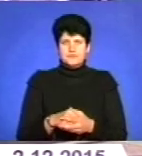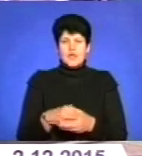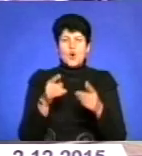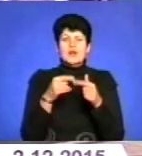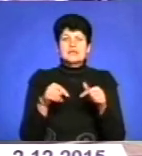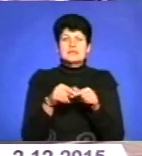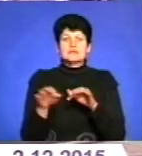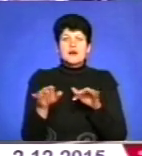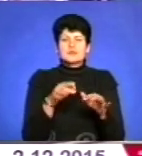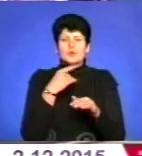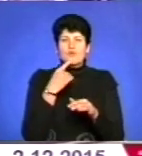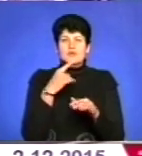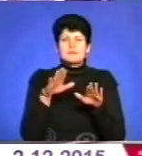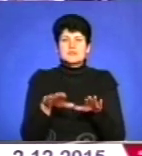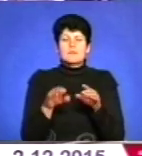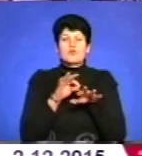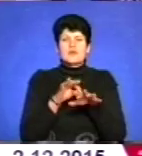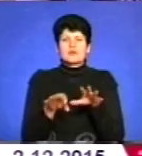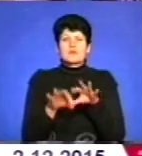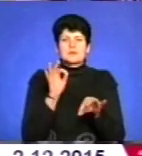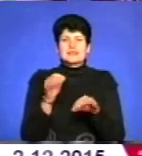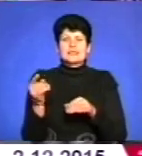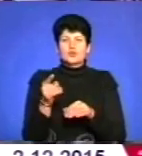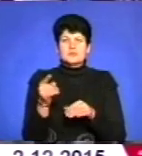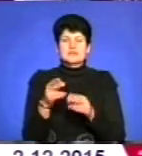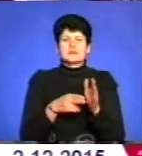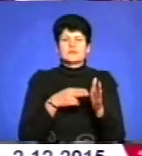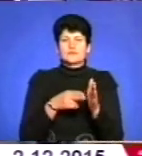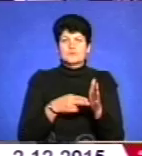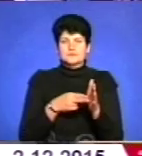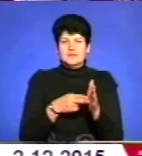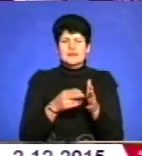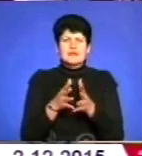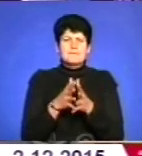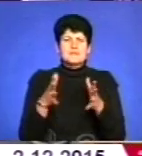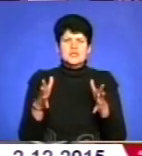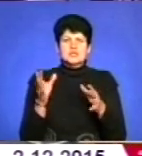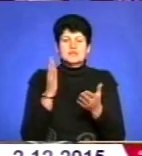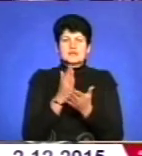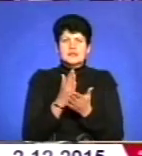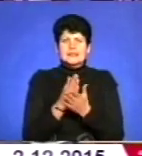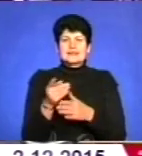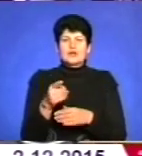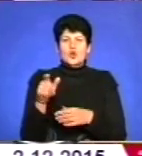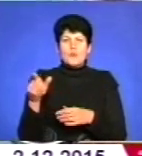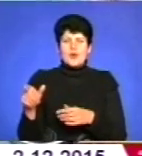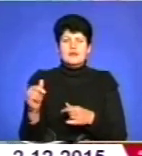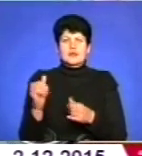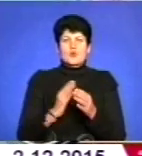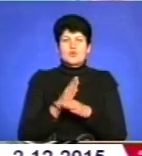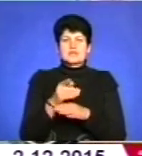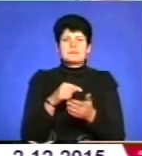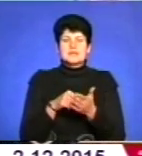Організатори акції місцем її проведення обрали Тернопільський залізничний вокзал, де найбільше скупчення тернополян та гостей міста.